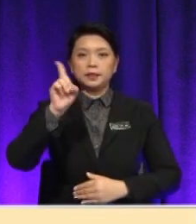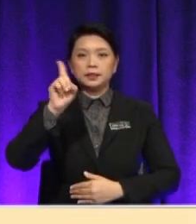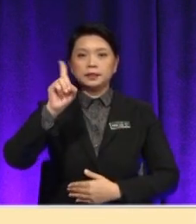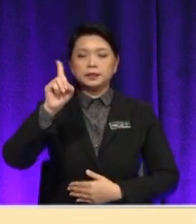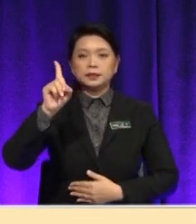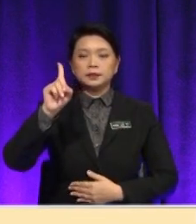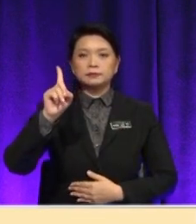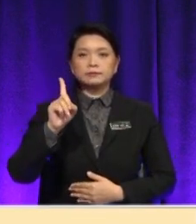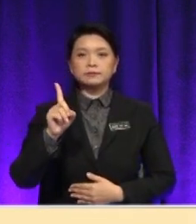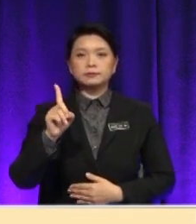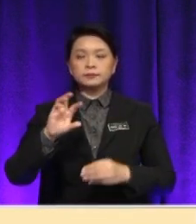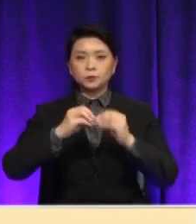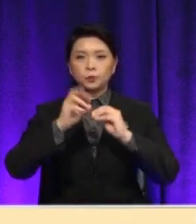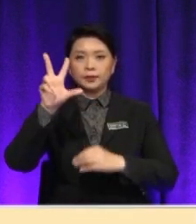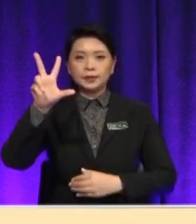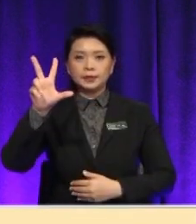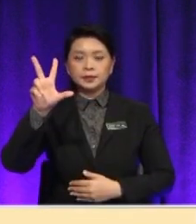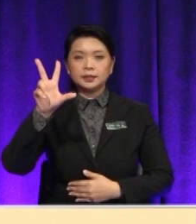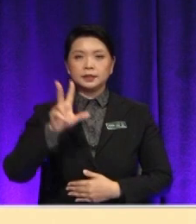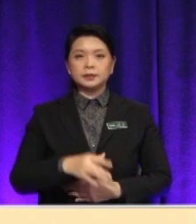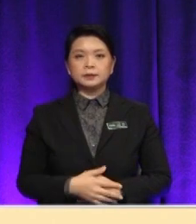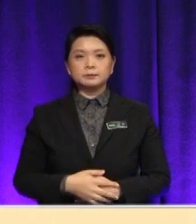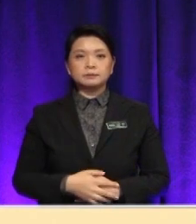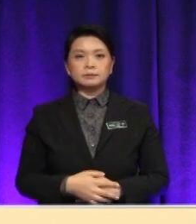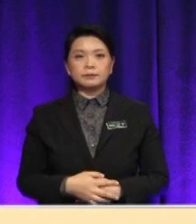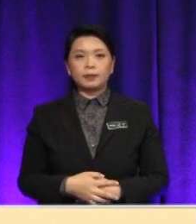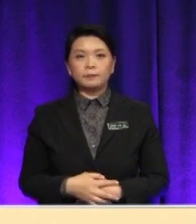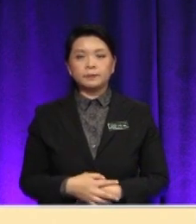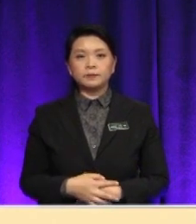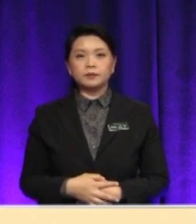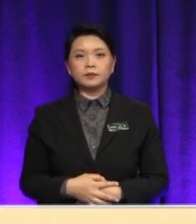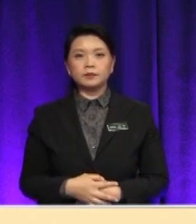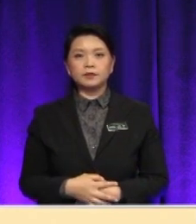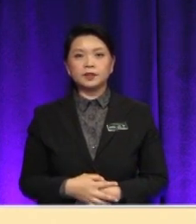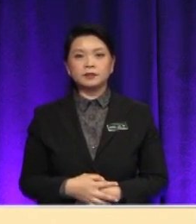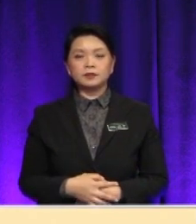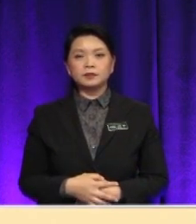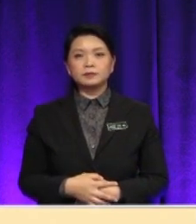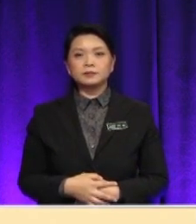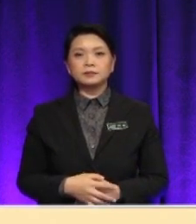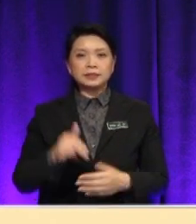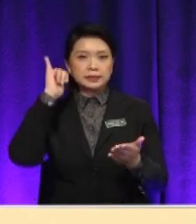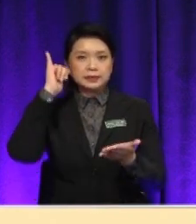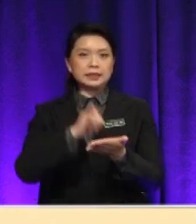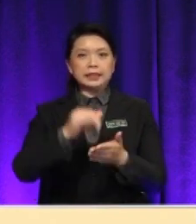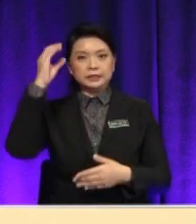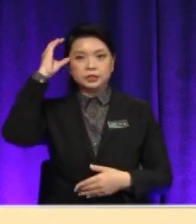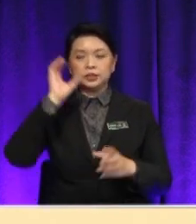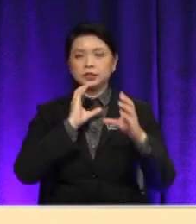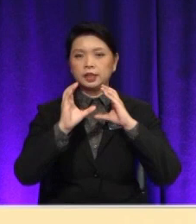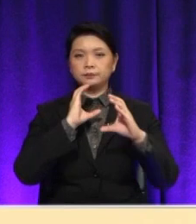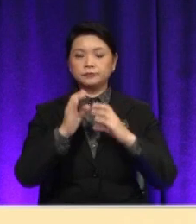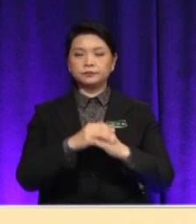3, 4. cikgu. Nombor 3, pasti ke Chandra? 100% saya yakin. 100%. Okey, Mal,